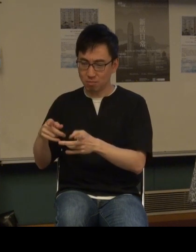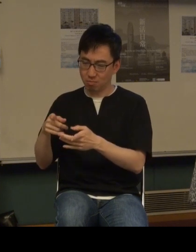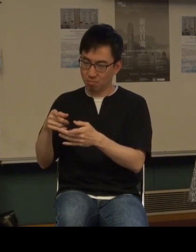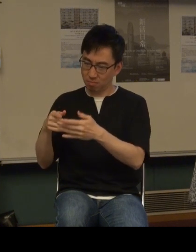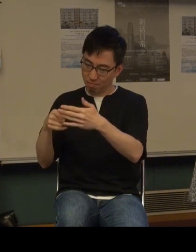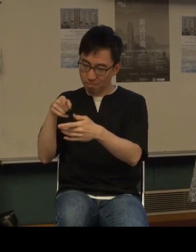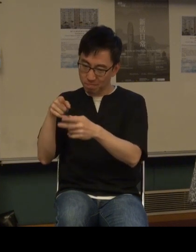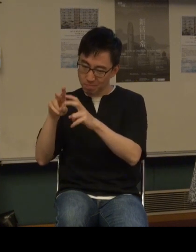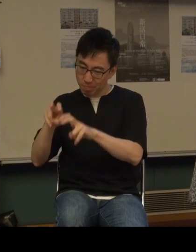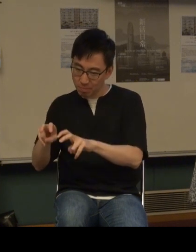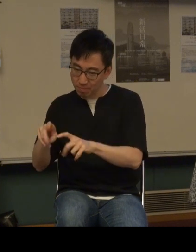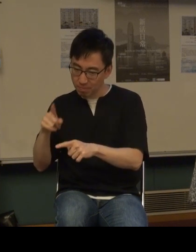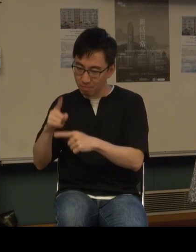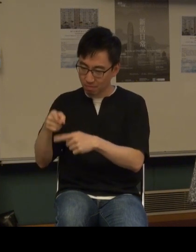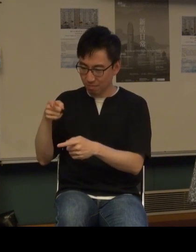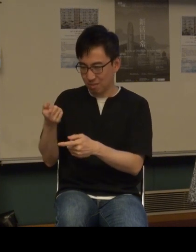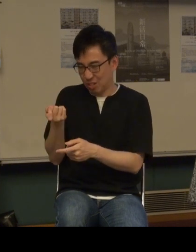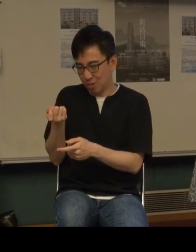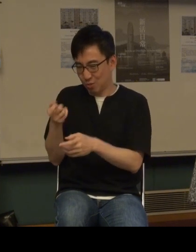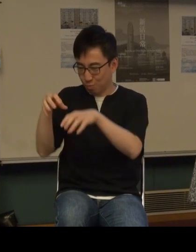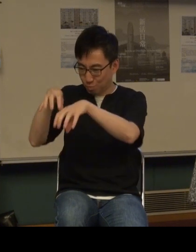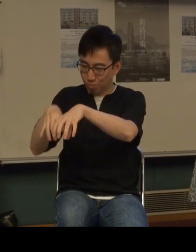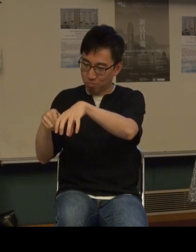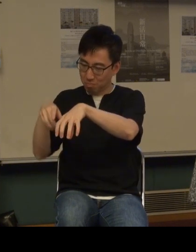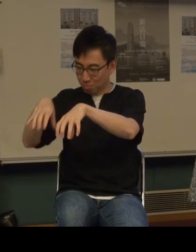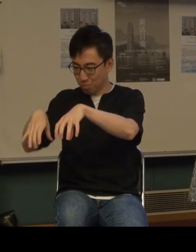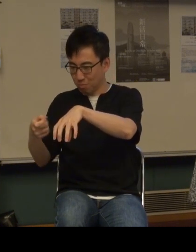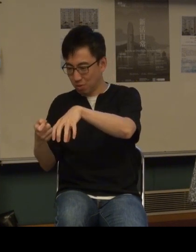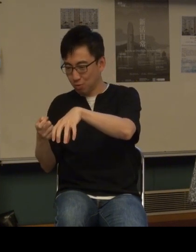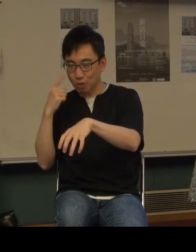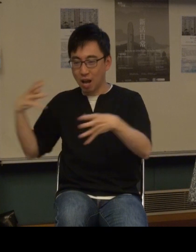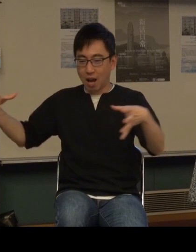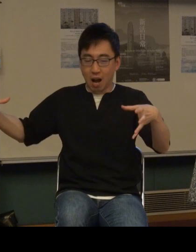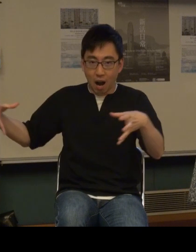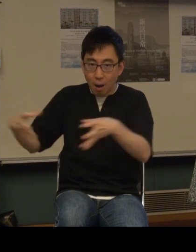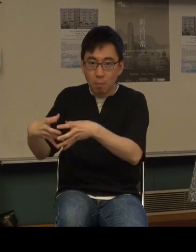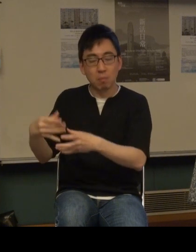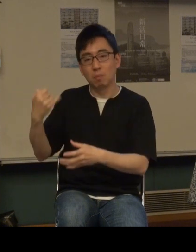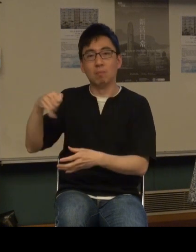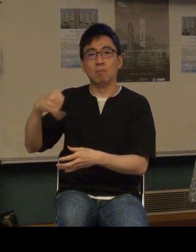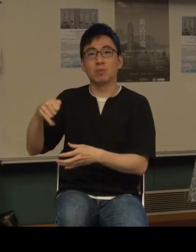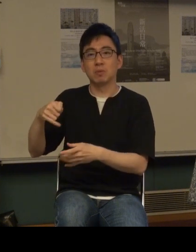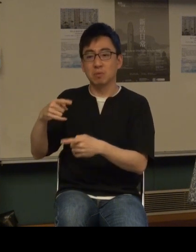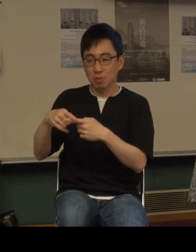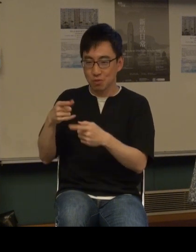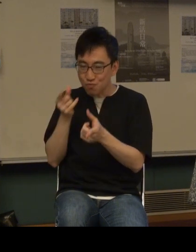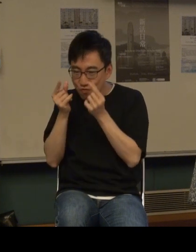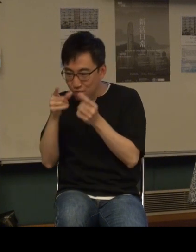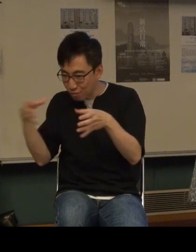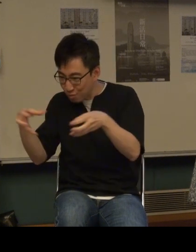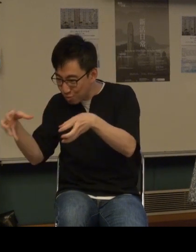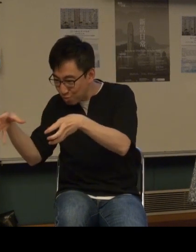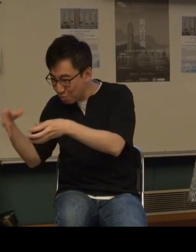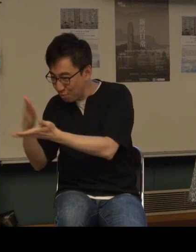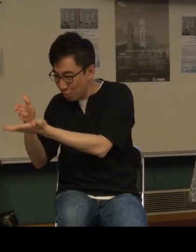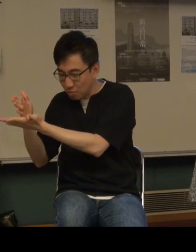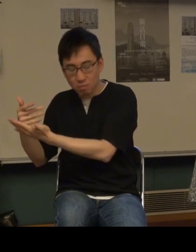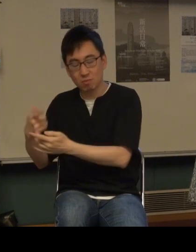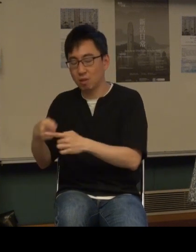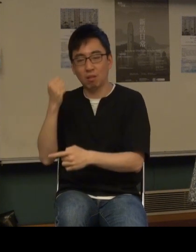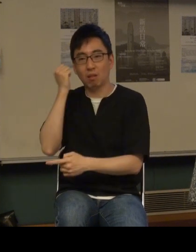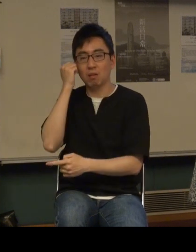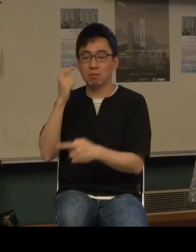的時候，我們不能夠是綜合到一些 的得著出來，即是我在他們